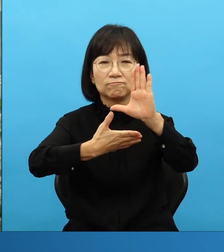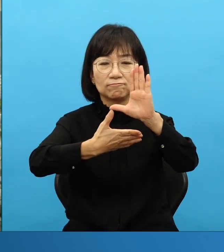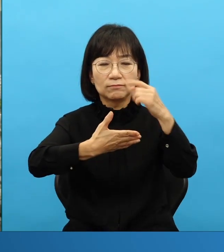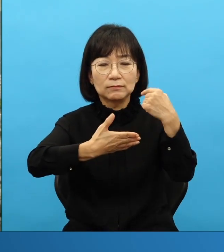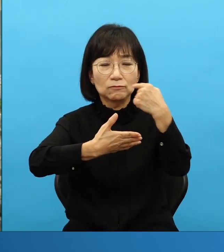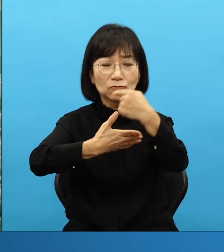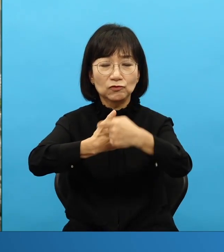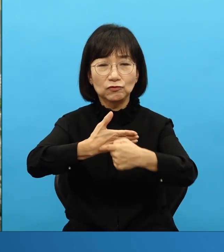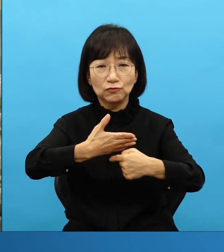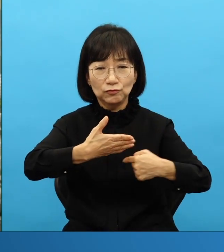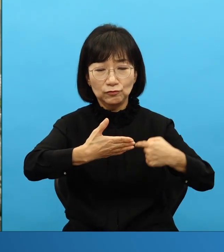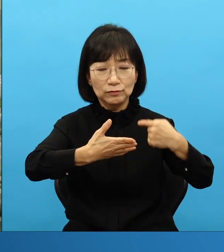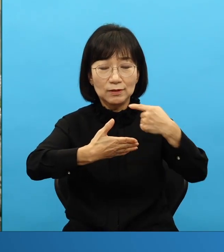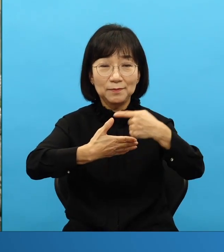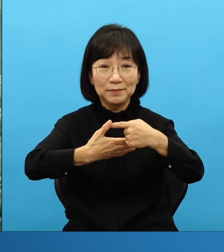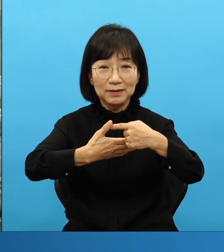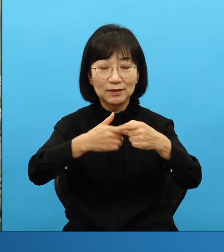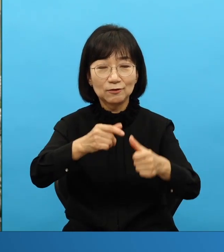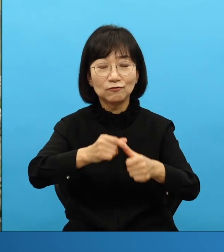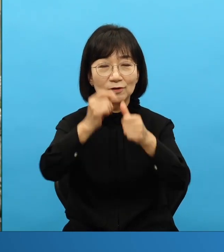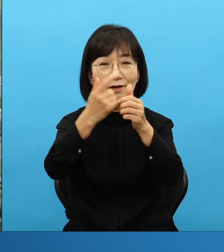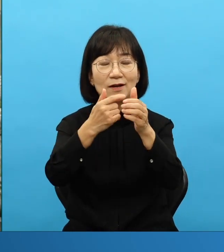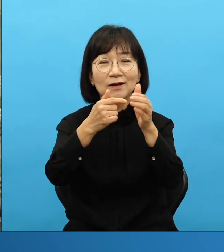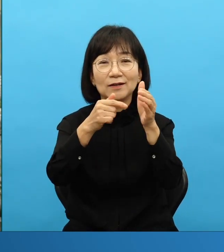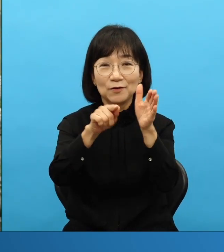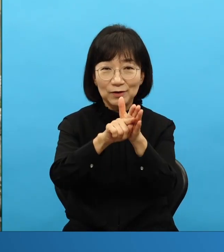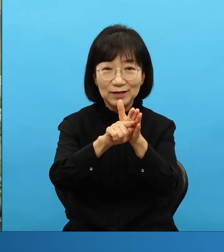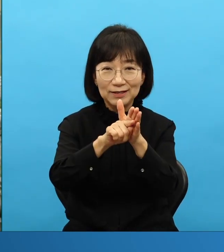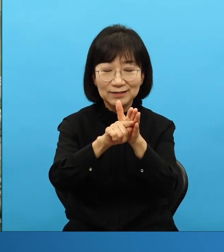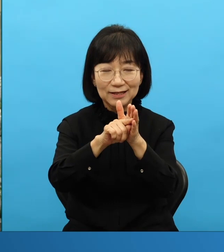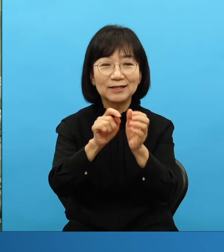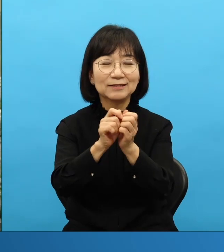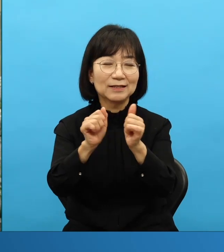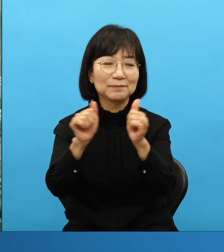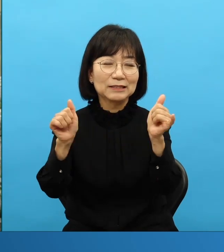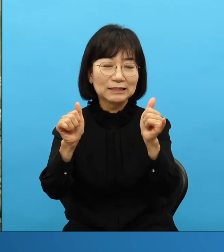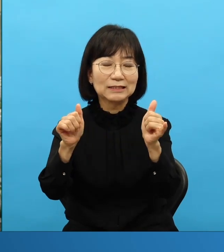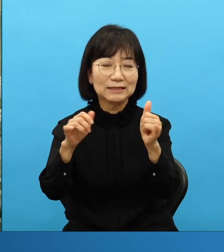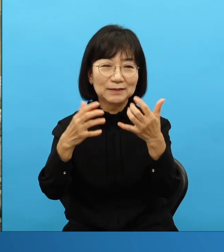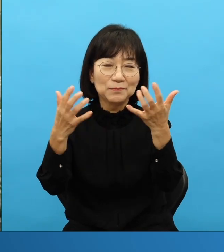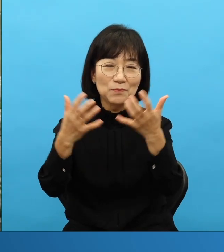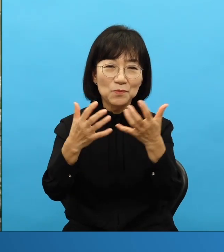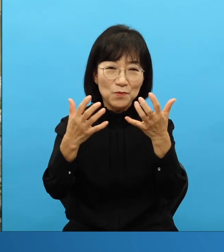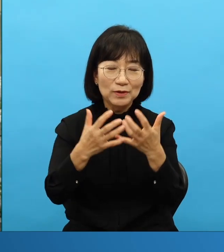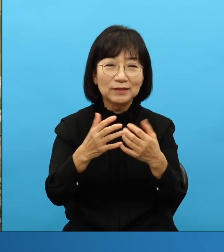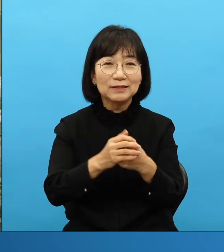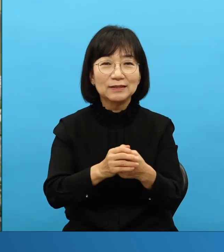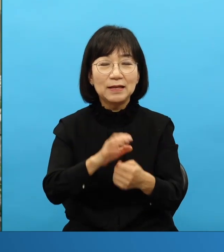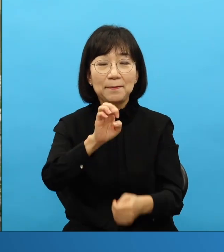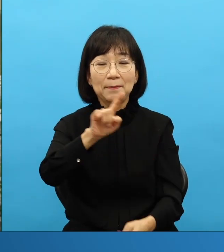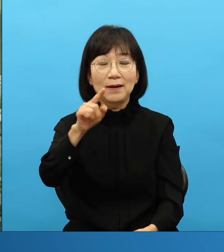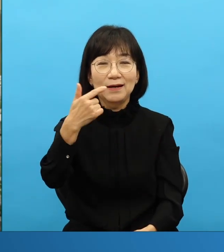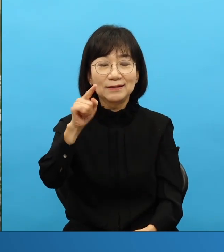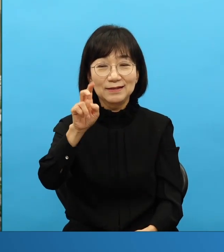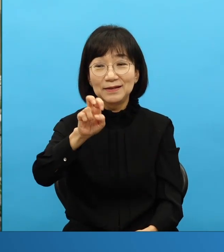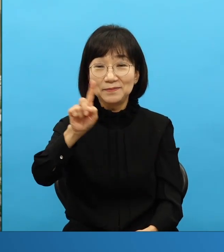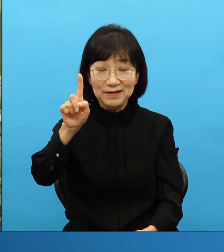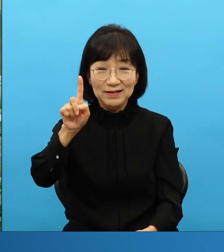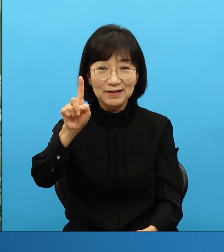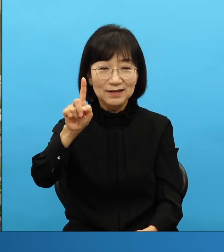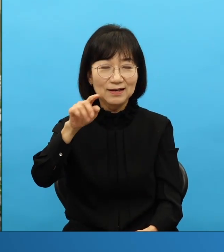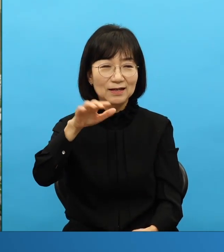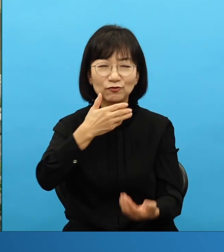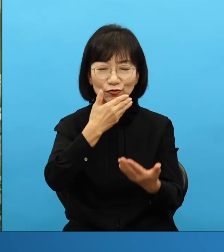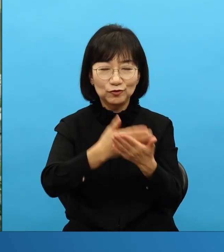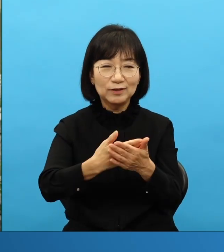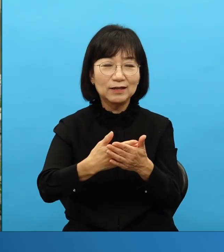종족의 주역들이 모인 중남미 집회 현장 바로 파나마입니다. 이 중요한 응답의 현장에서 중요한 응답의 소식을 전달하고자